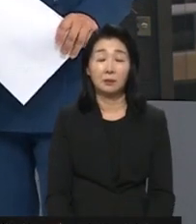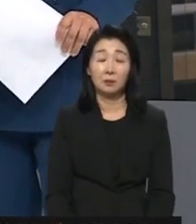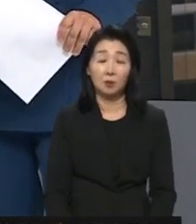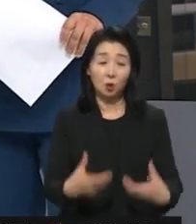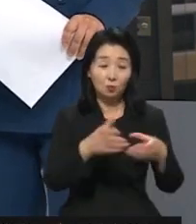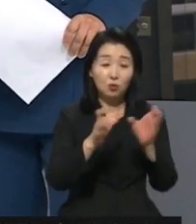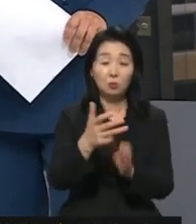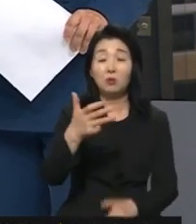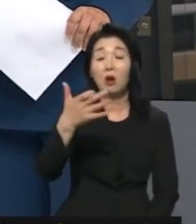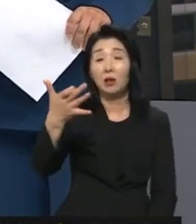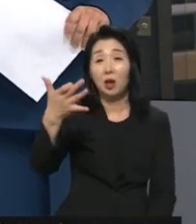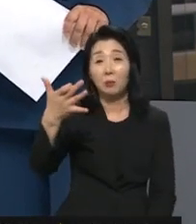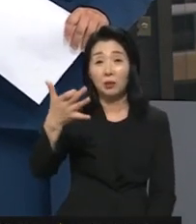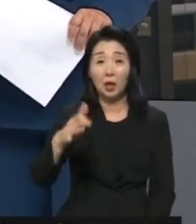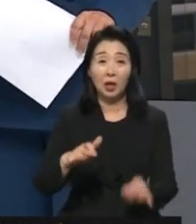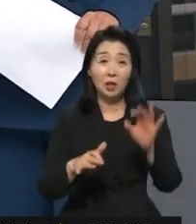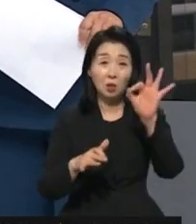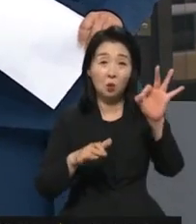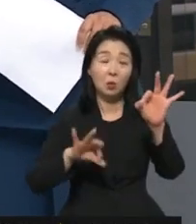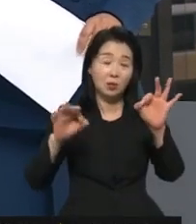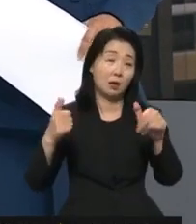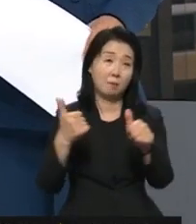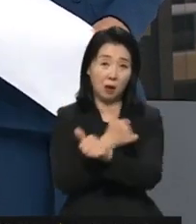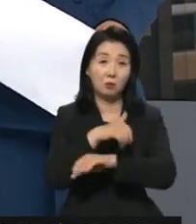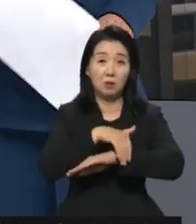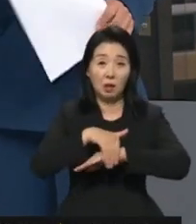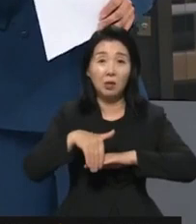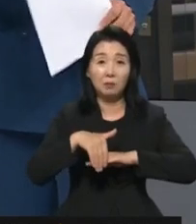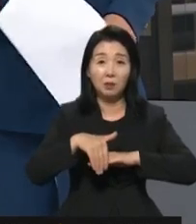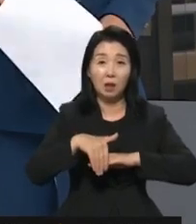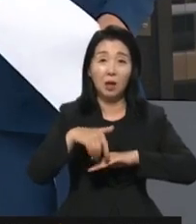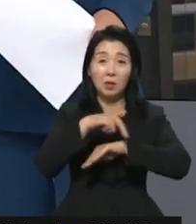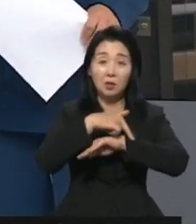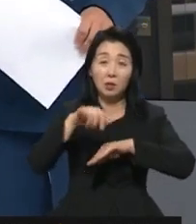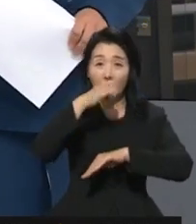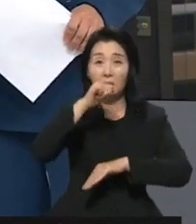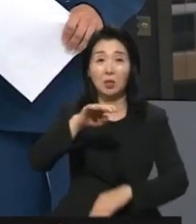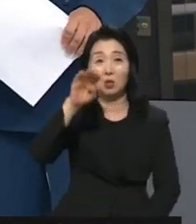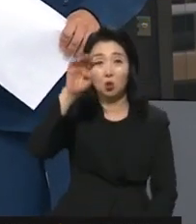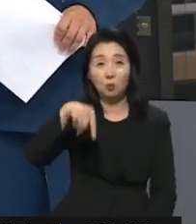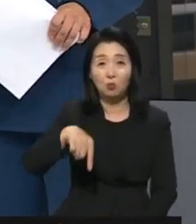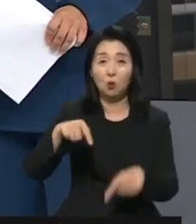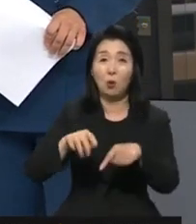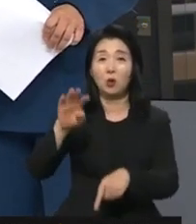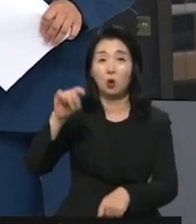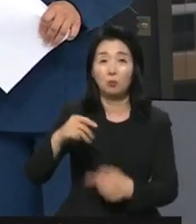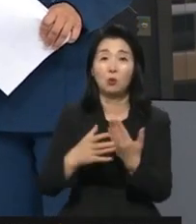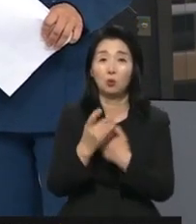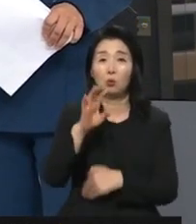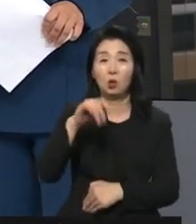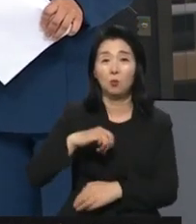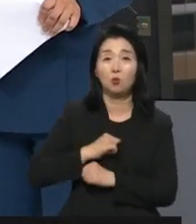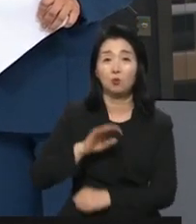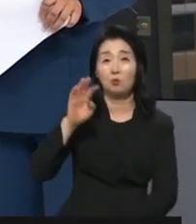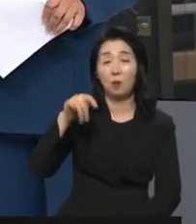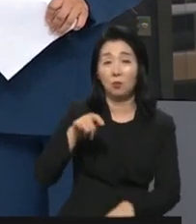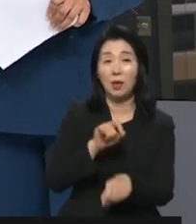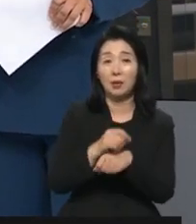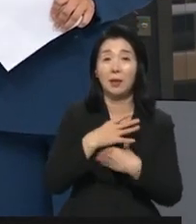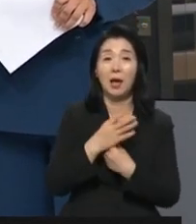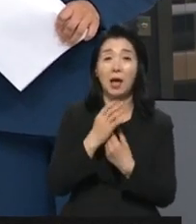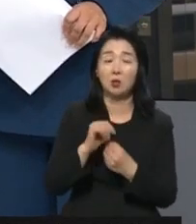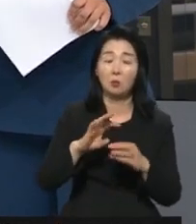19개 부처 중에서 10곳 이상을 바꿀 계획이라고 하는데요. 기획재정부, 외교부, 통일부, 국방부, 행정안전부,